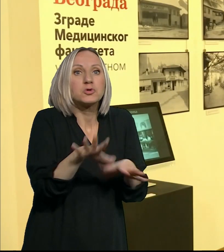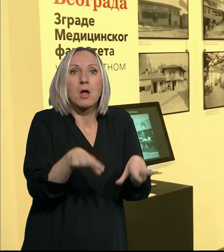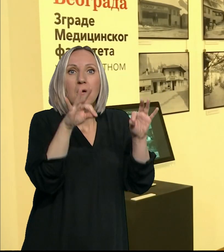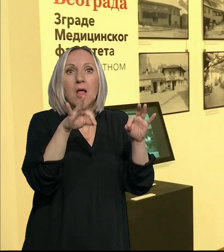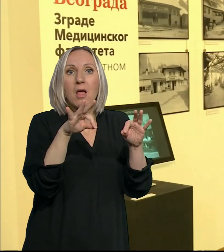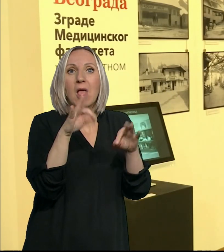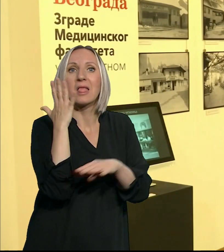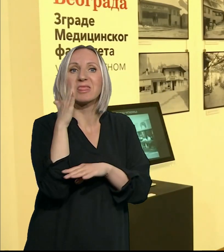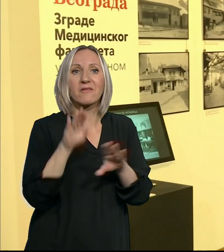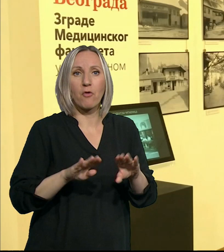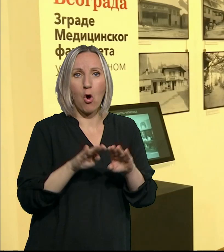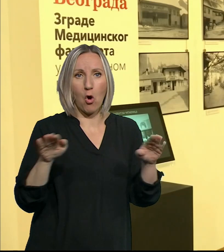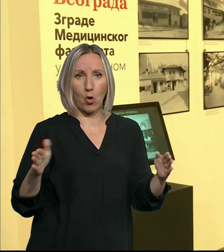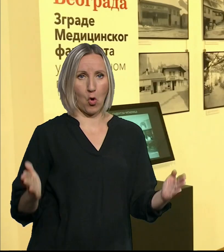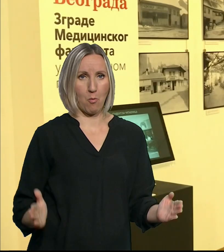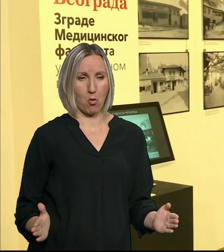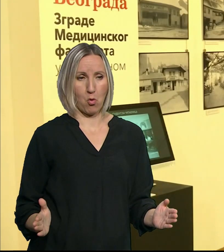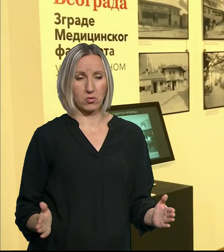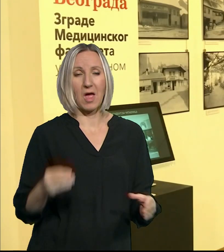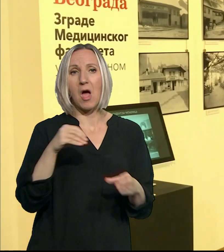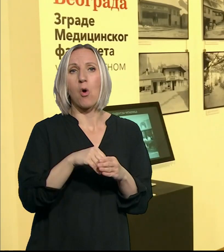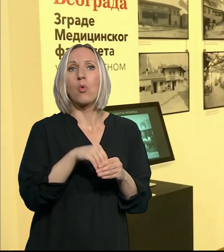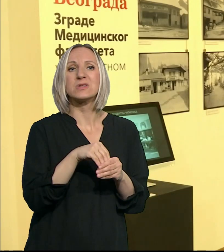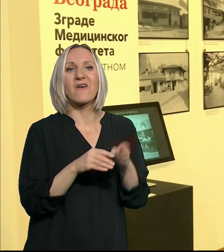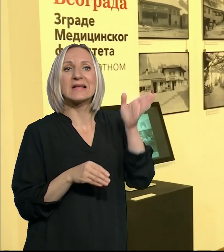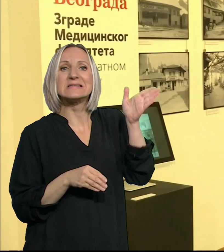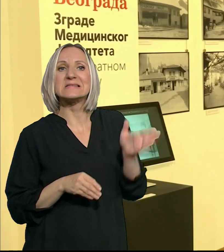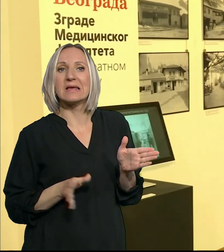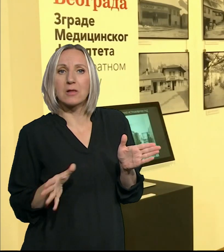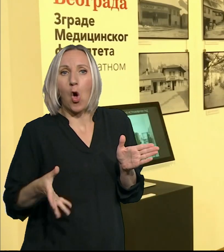jedna drvena komoda koja je